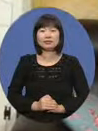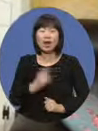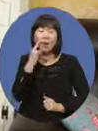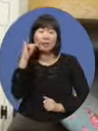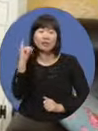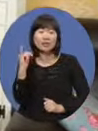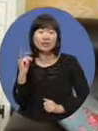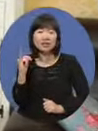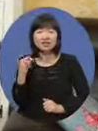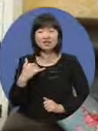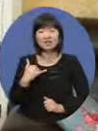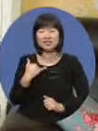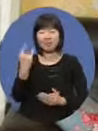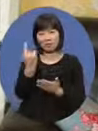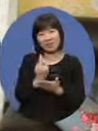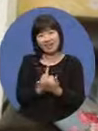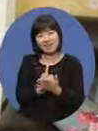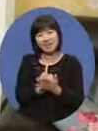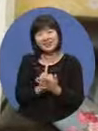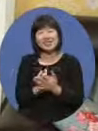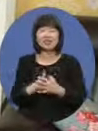언니, 저 아싸야.